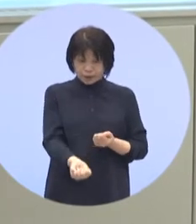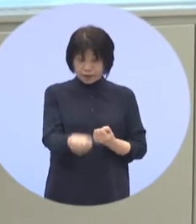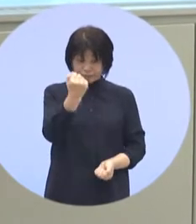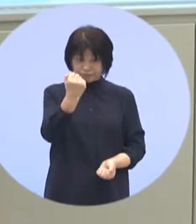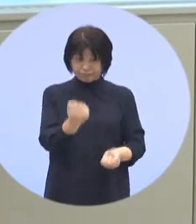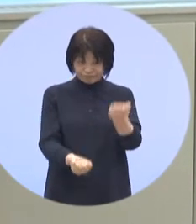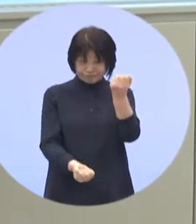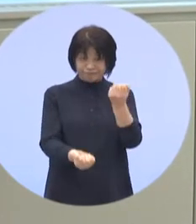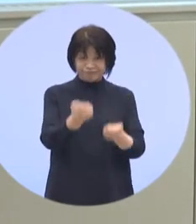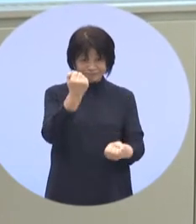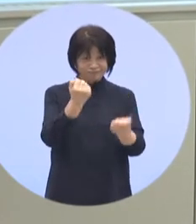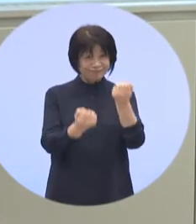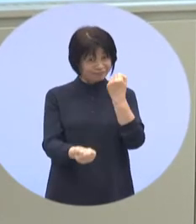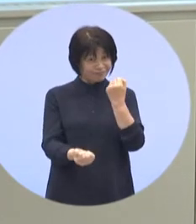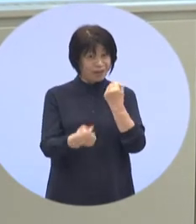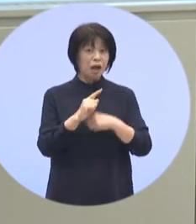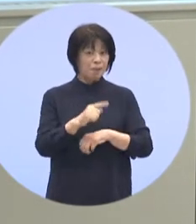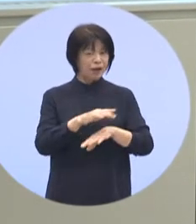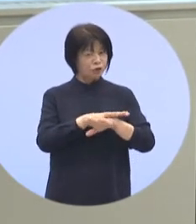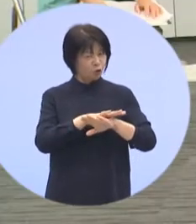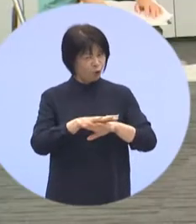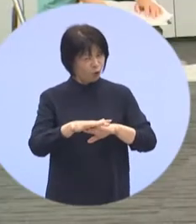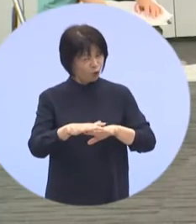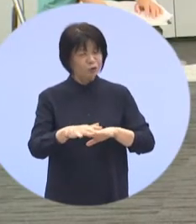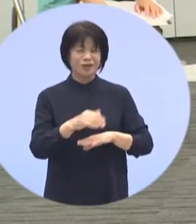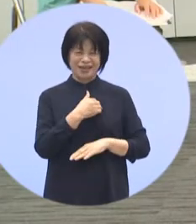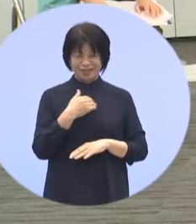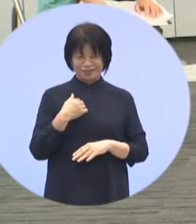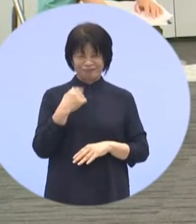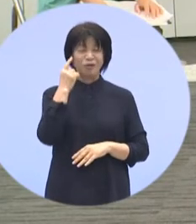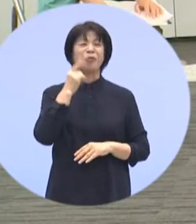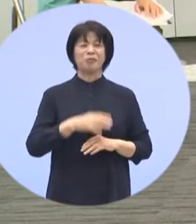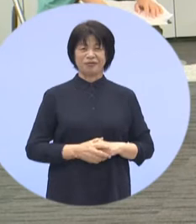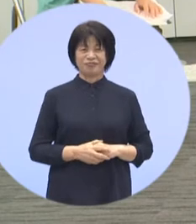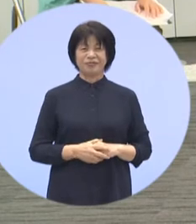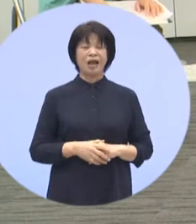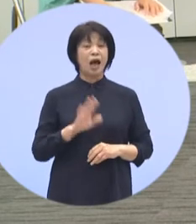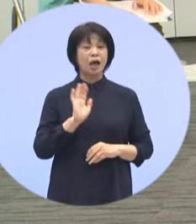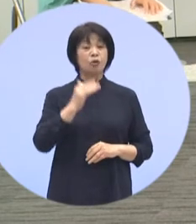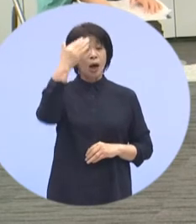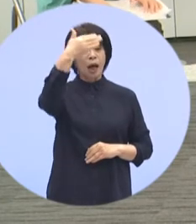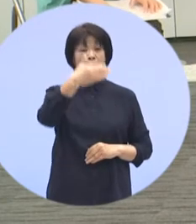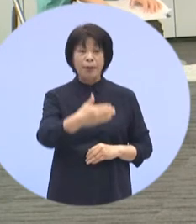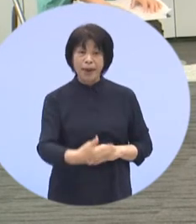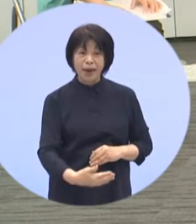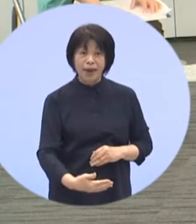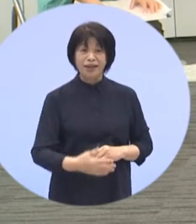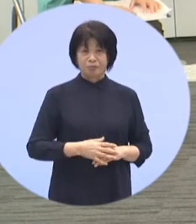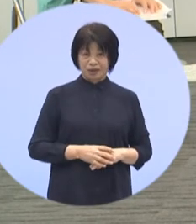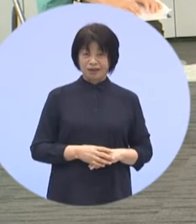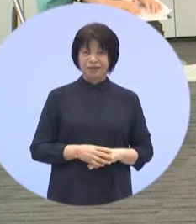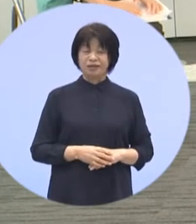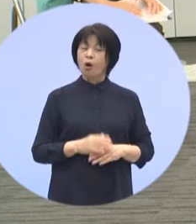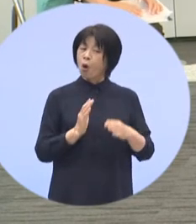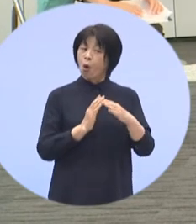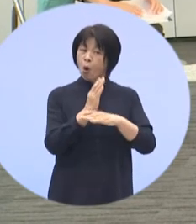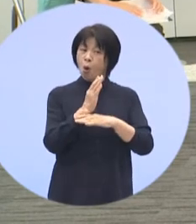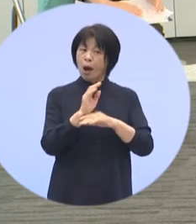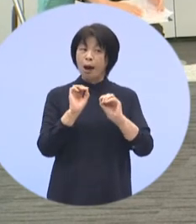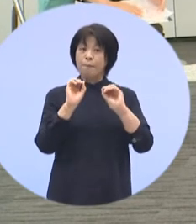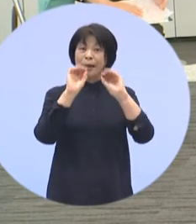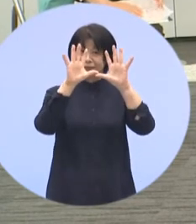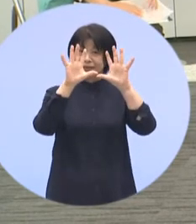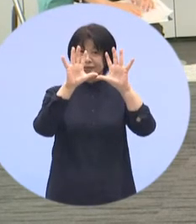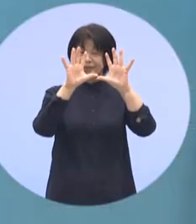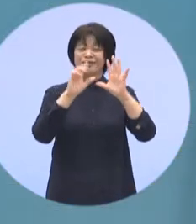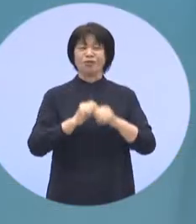して上手にできてるなっていう感じです。あとは壁に向かって、オーバーパスの形でボールをトントントンとする